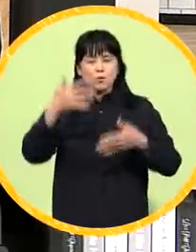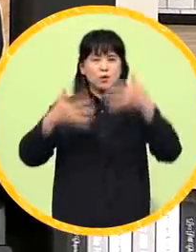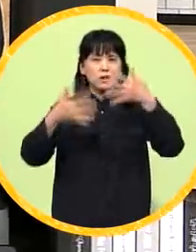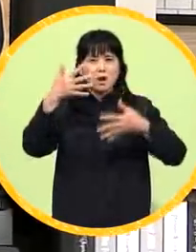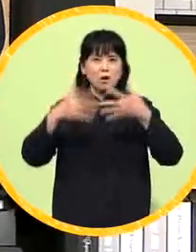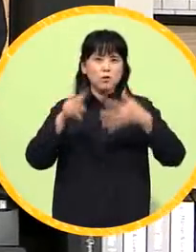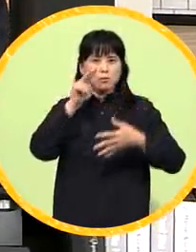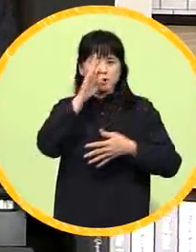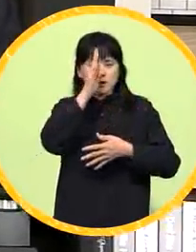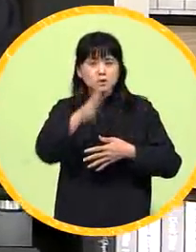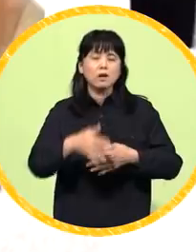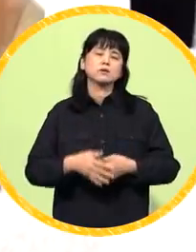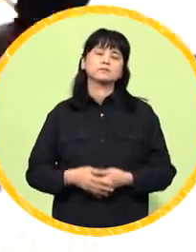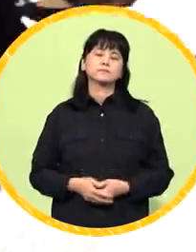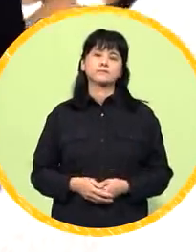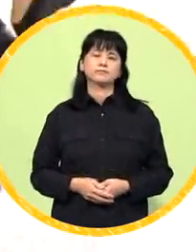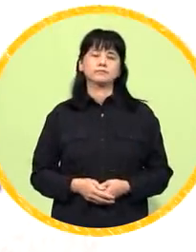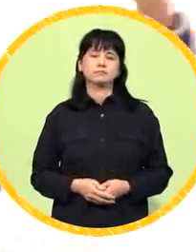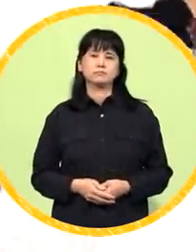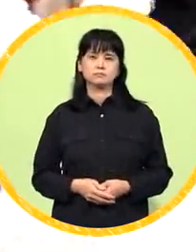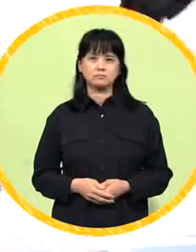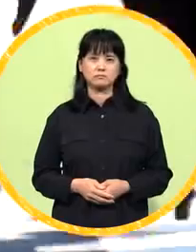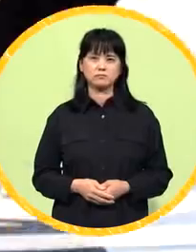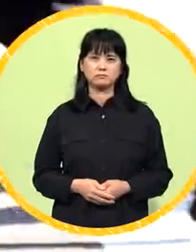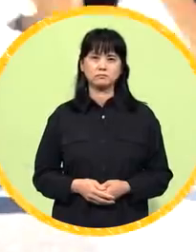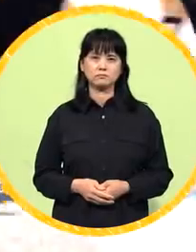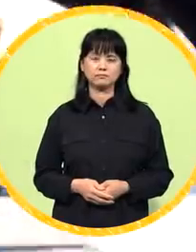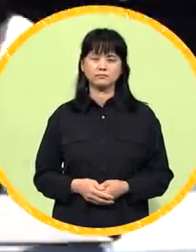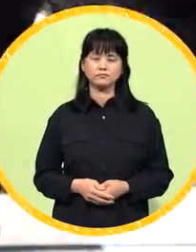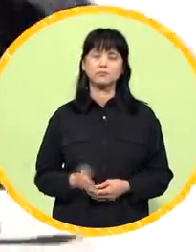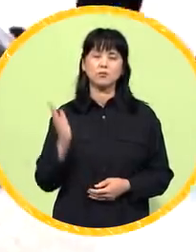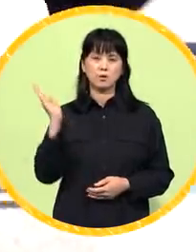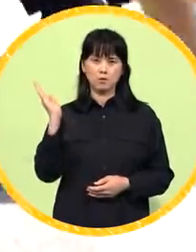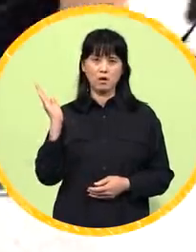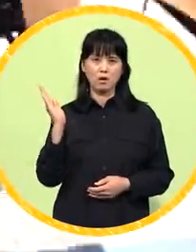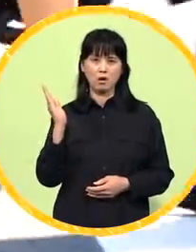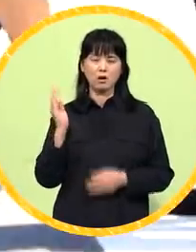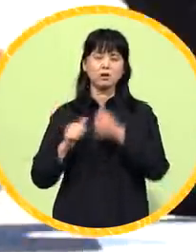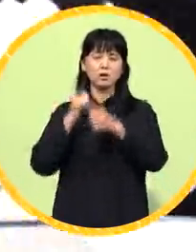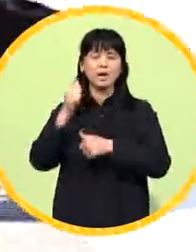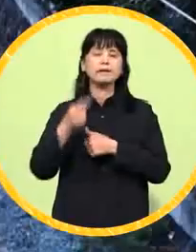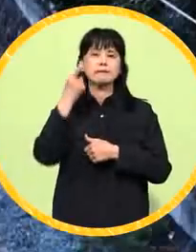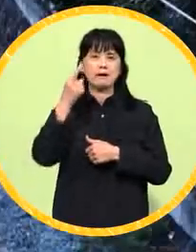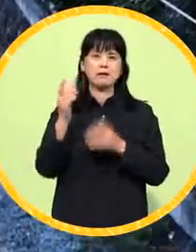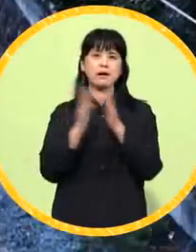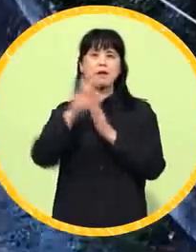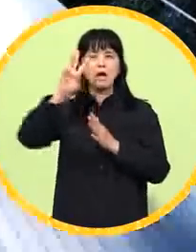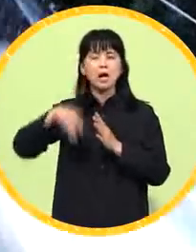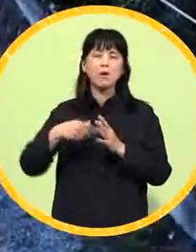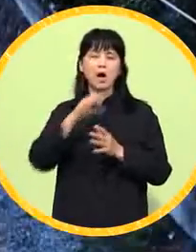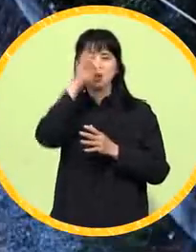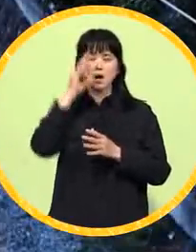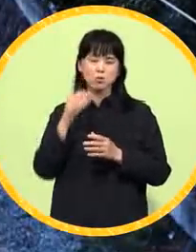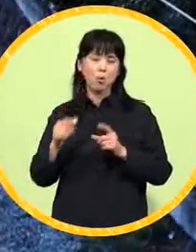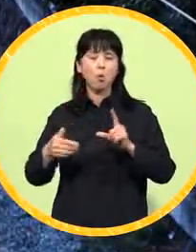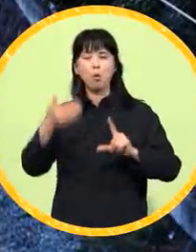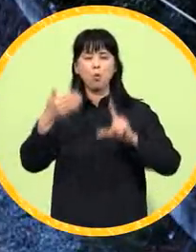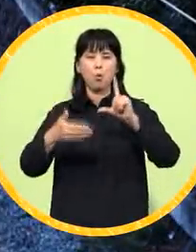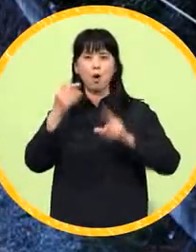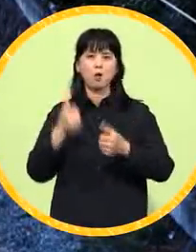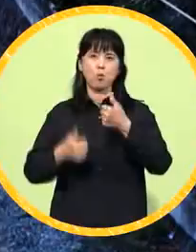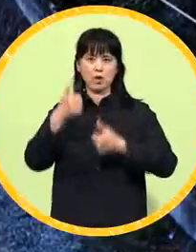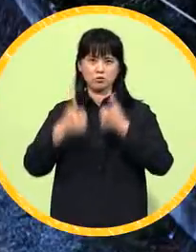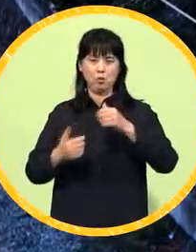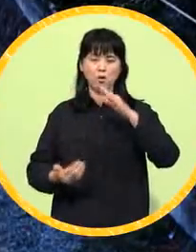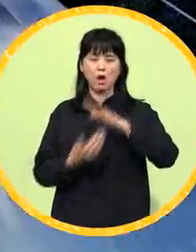いただきたいと思いますほい東京の生活に疲れてしまったことはこちらはですね第1回かながわ観光動画コンテストで